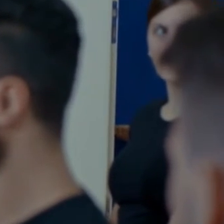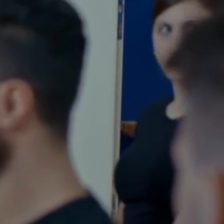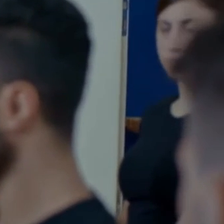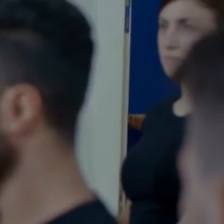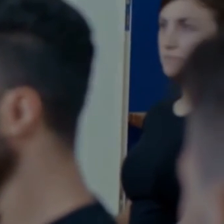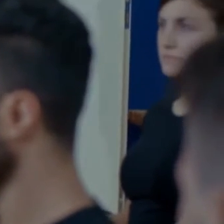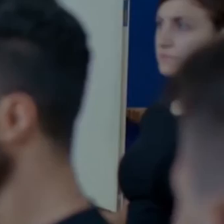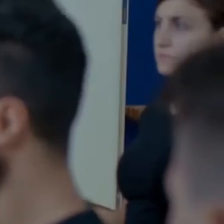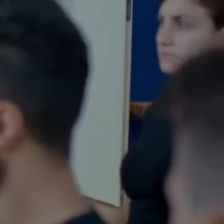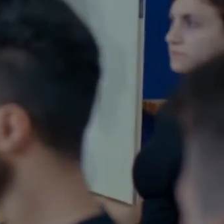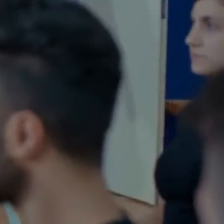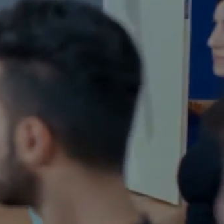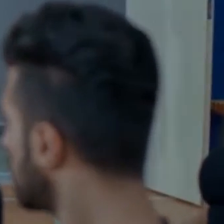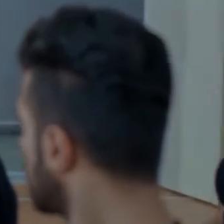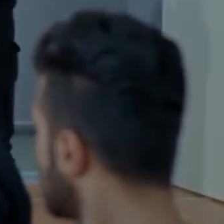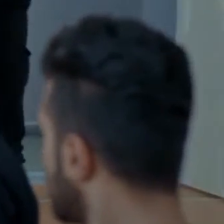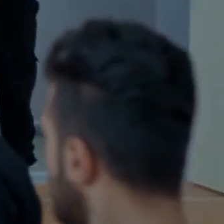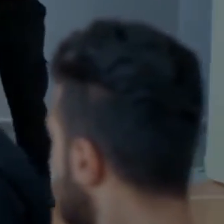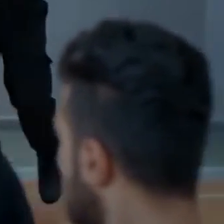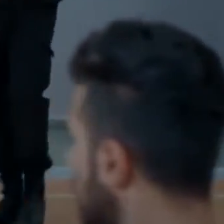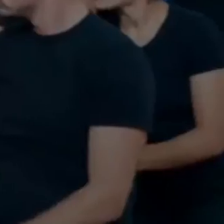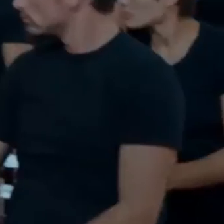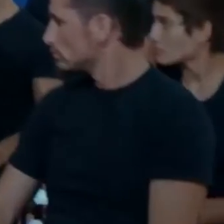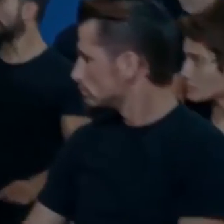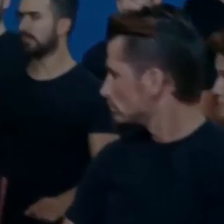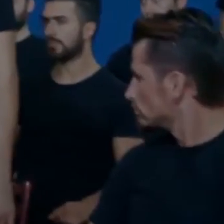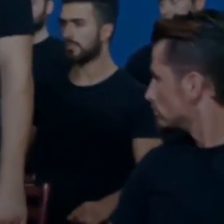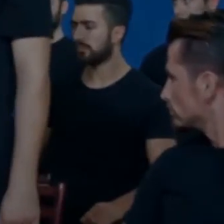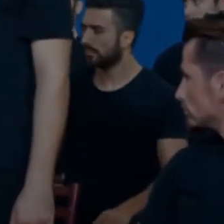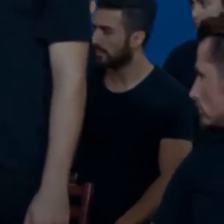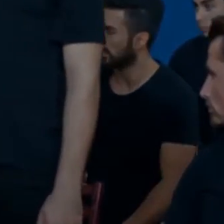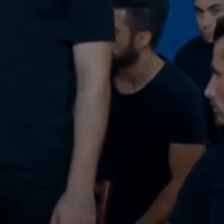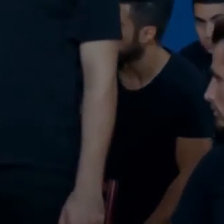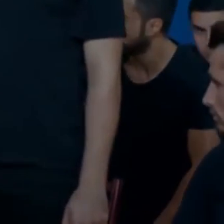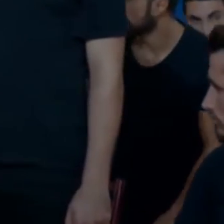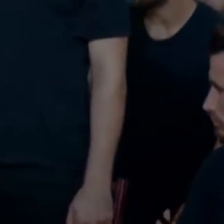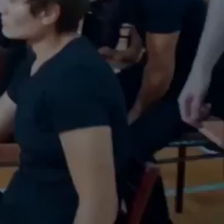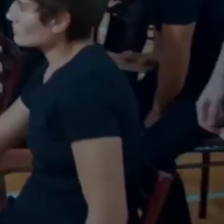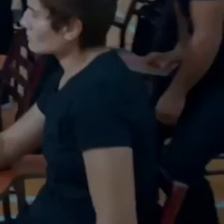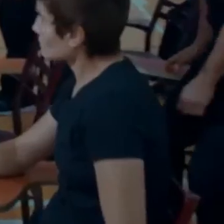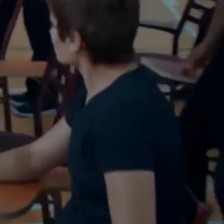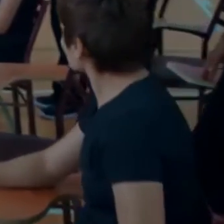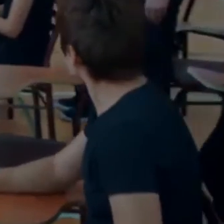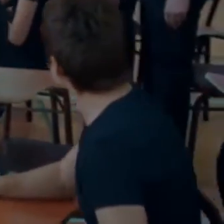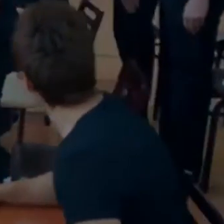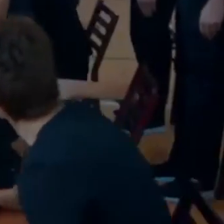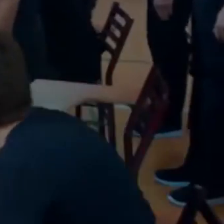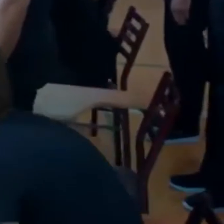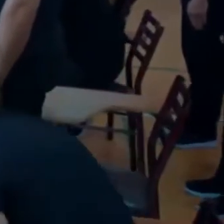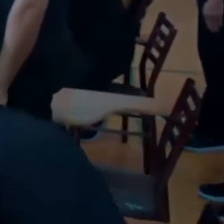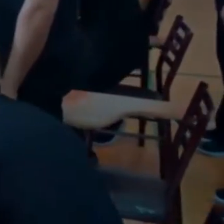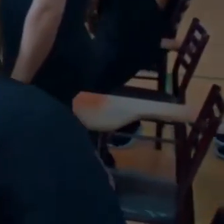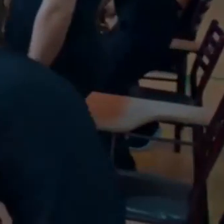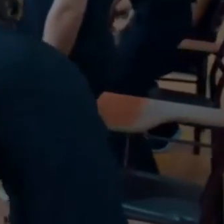Asya içeri girdi. Yapılı adam elinde dosyalarla peşinden girdi. Gözetmenlik yapan kadınlar hazır ola geçerken eskiden kalanlar ayağa